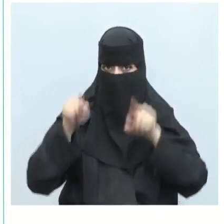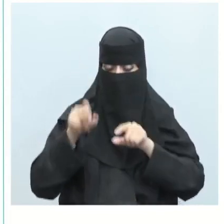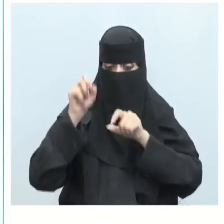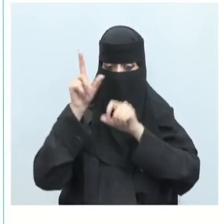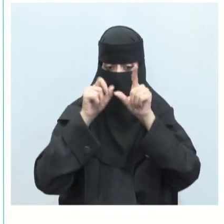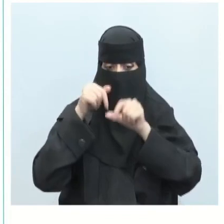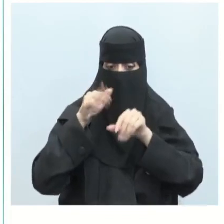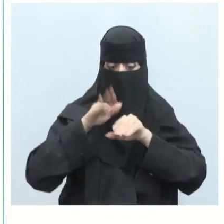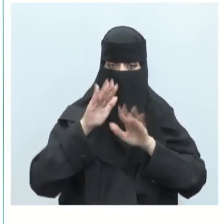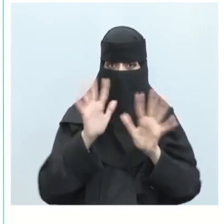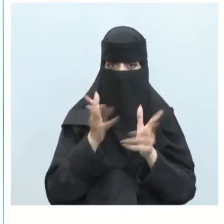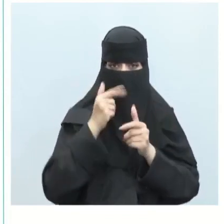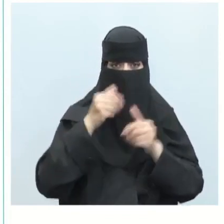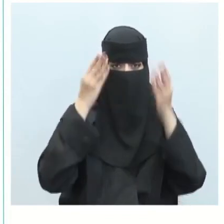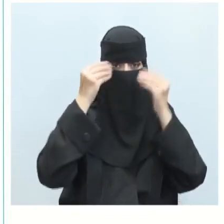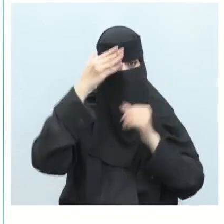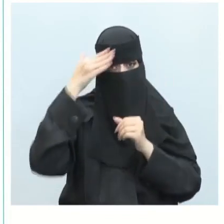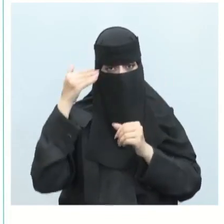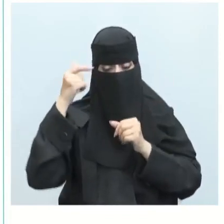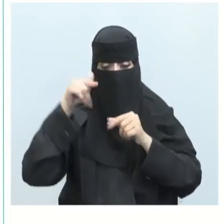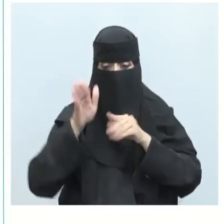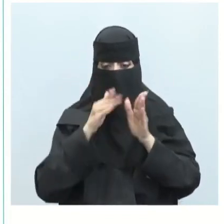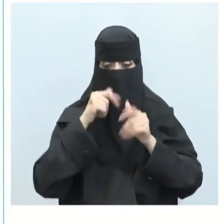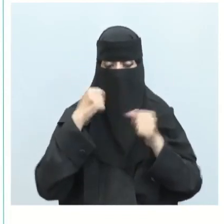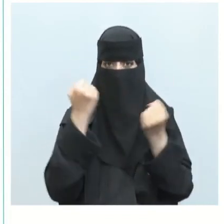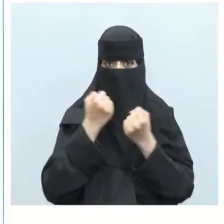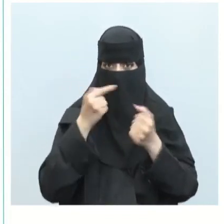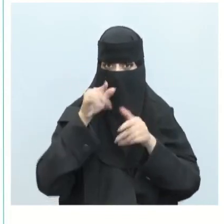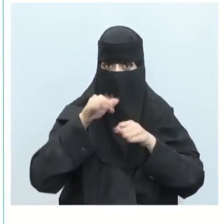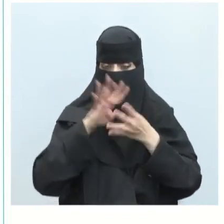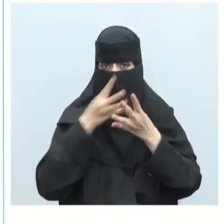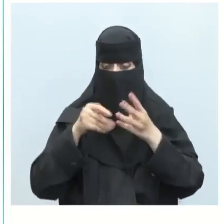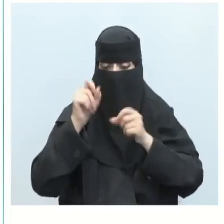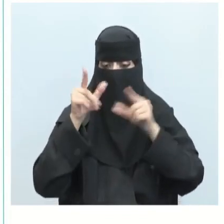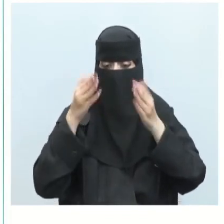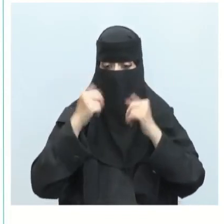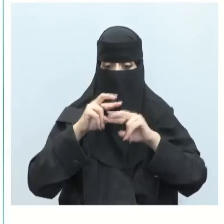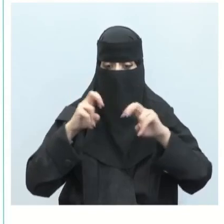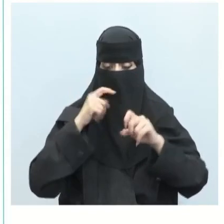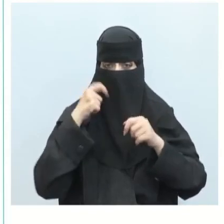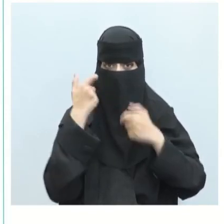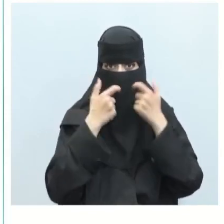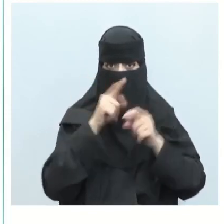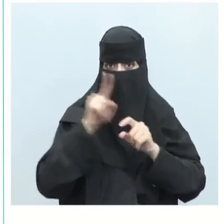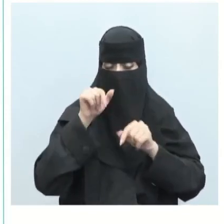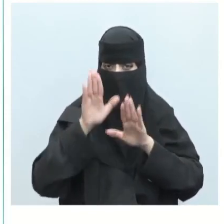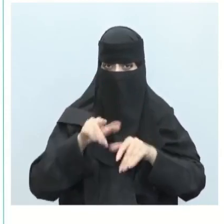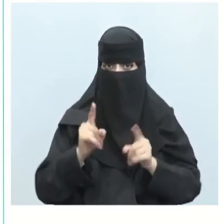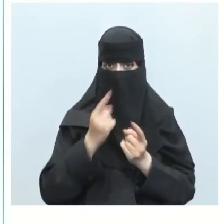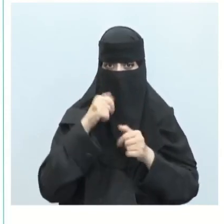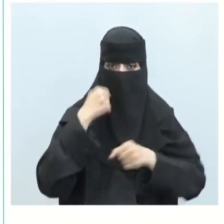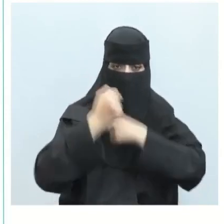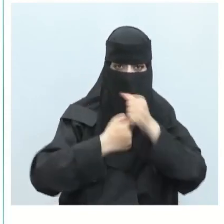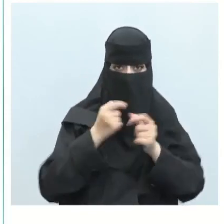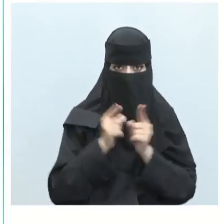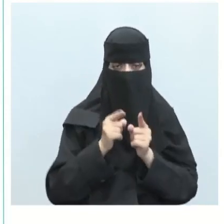للعثور على اي مشكلات محتمله او نشاطات غير اعتياديه في الشبكه ابحث عن اي ملاحظات غير طبيعيه حاول